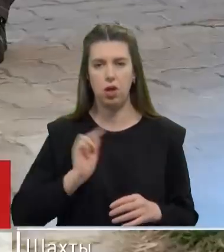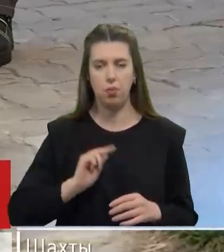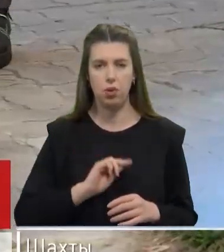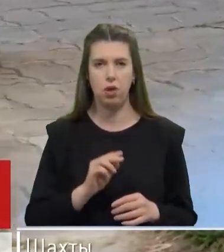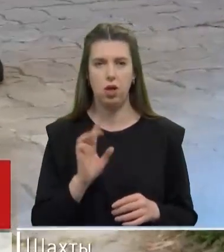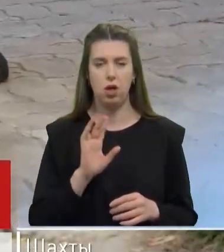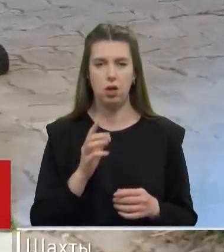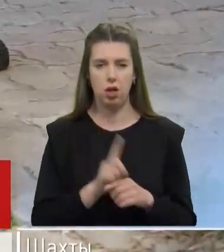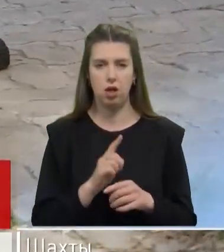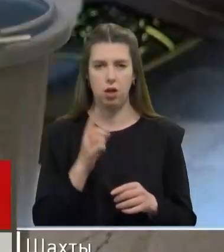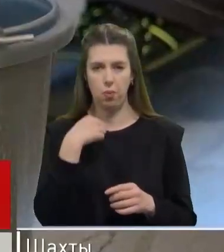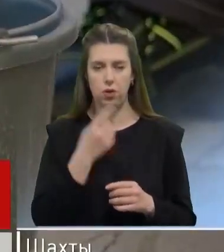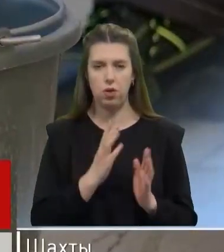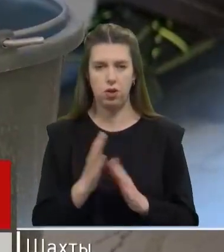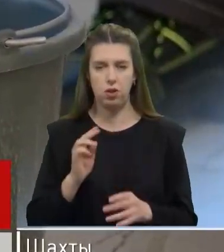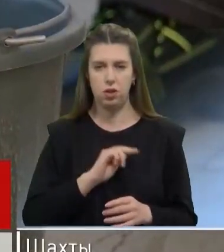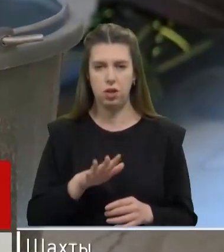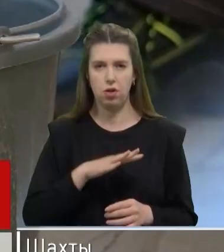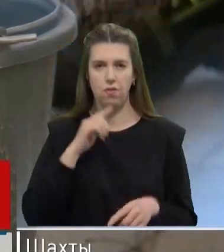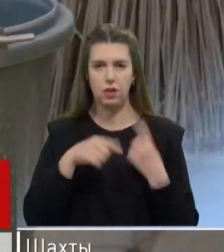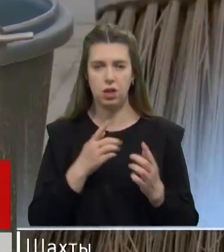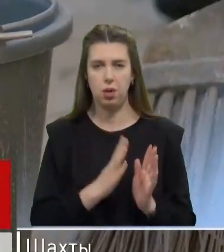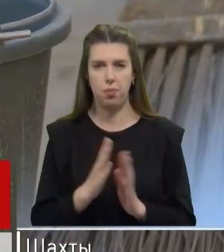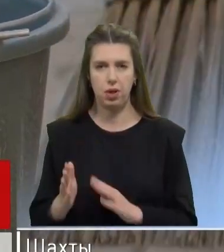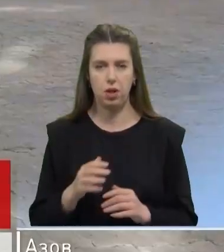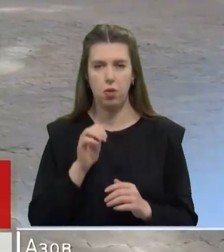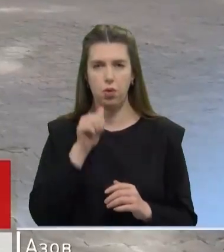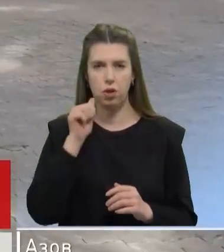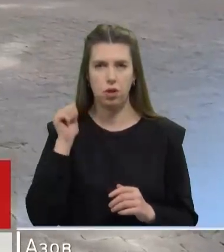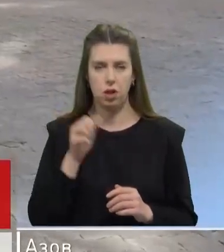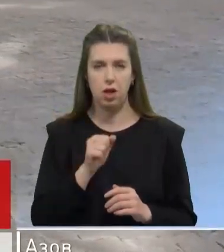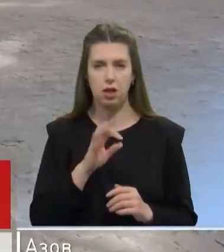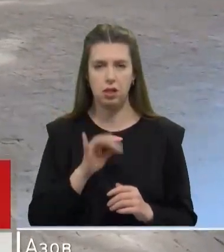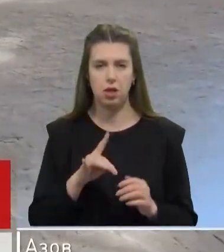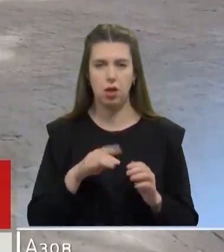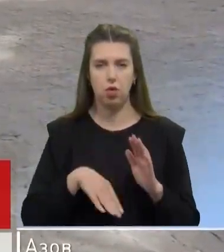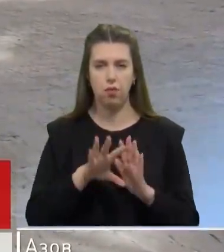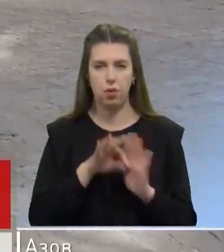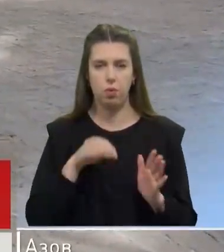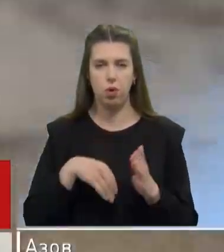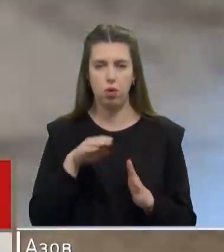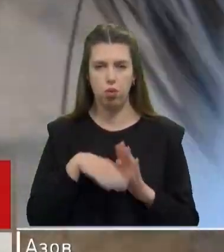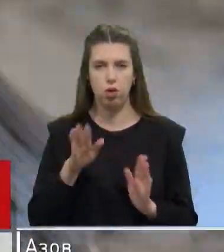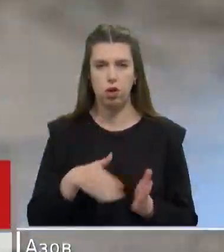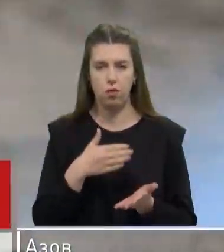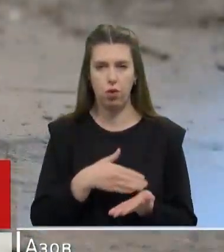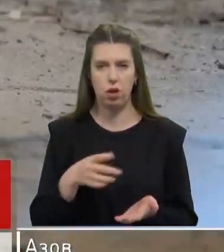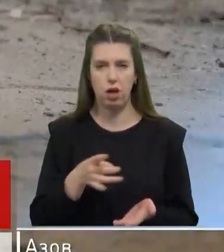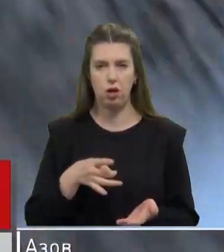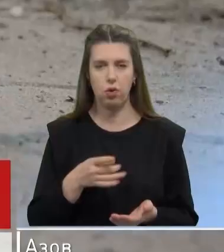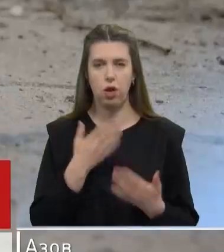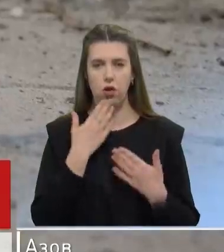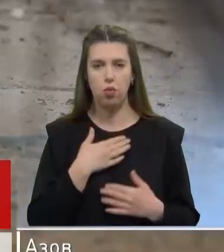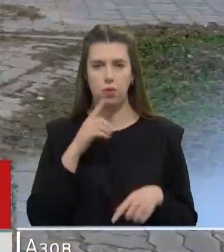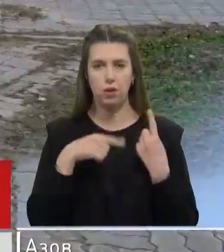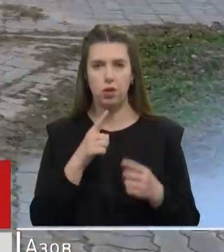Он образцовый мастер чистоты. На его территории всегда порядок. В прошлом году Александра признали лучшим дворником Донской столицы. Люблю